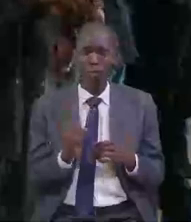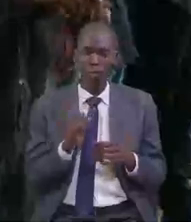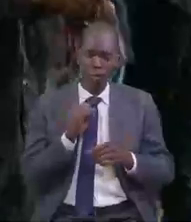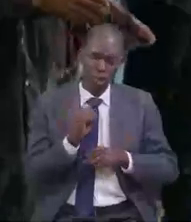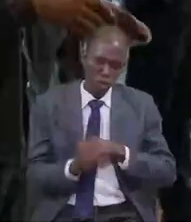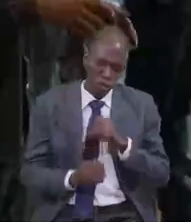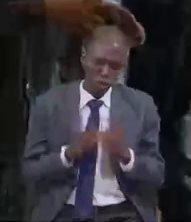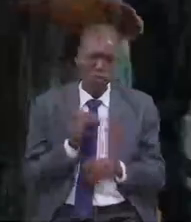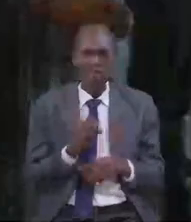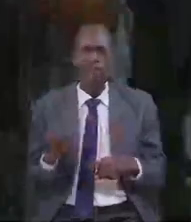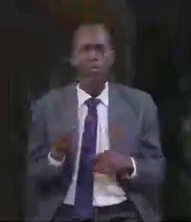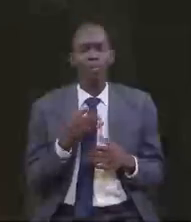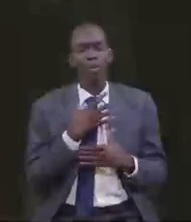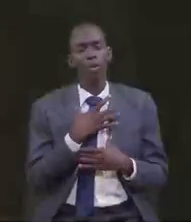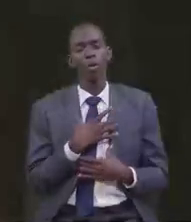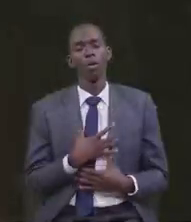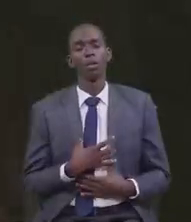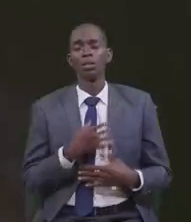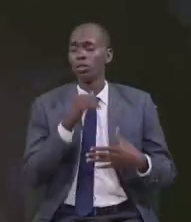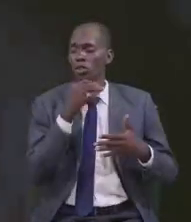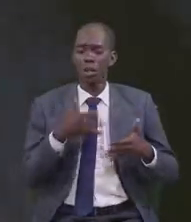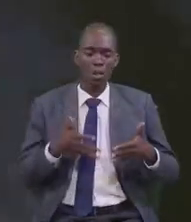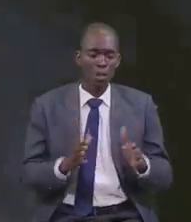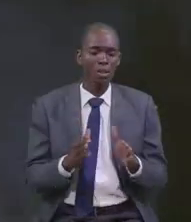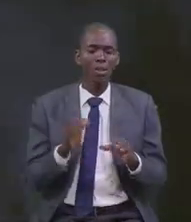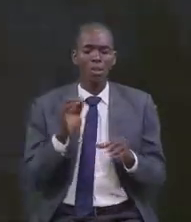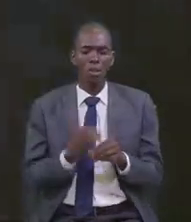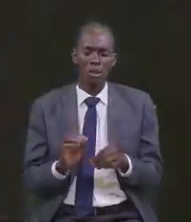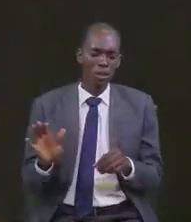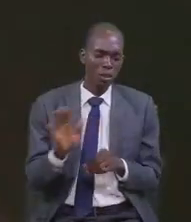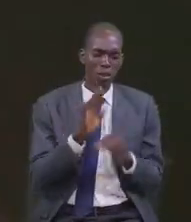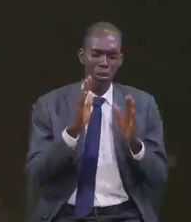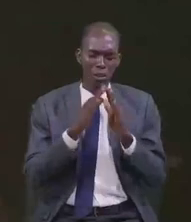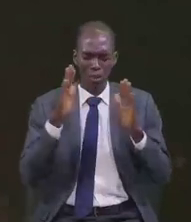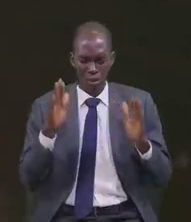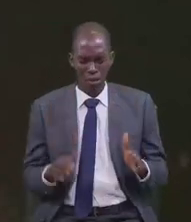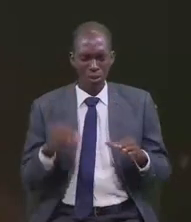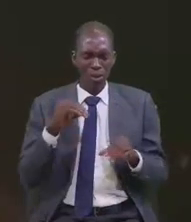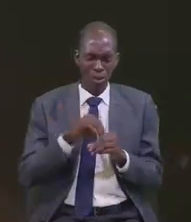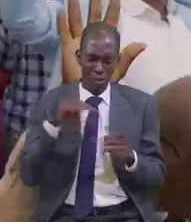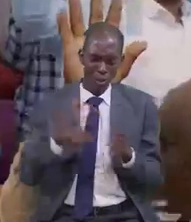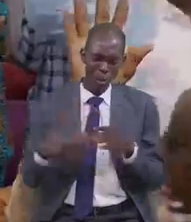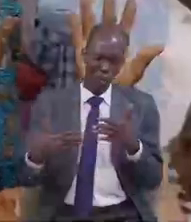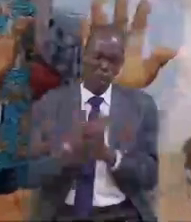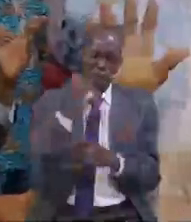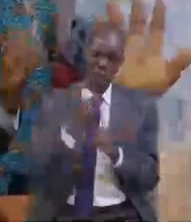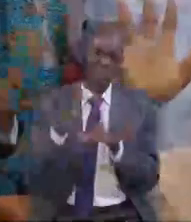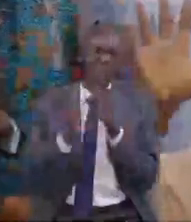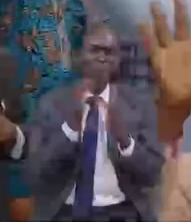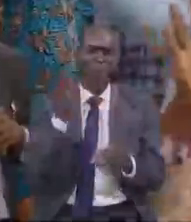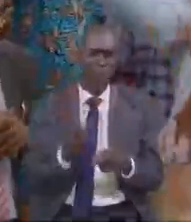La faim, la souffrance ne sont pas permises dans ta maison l'année